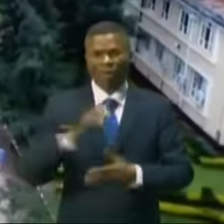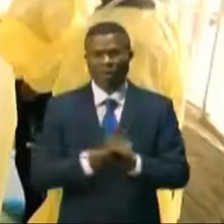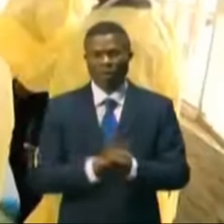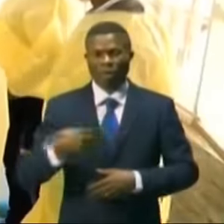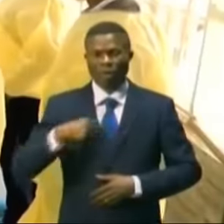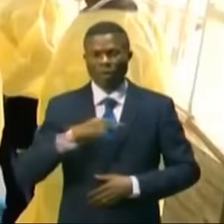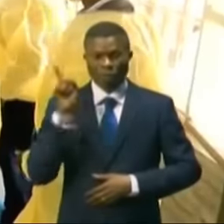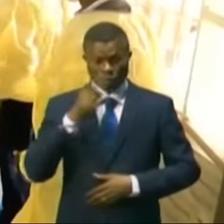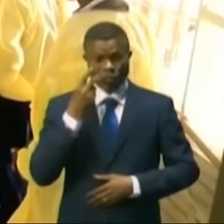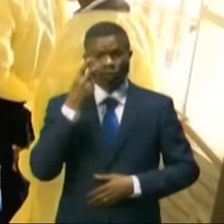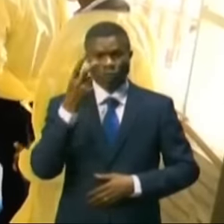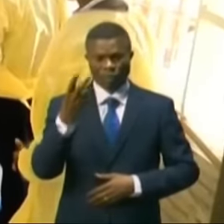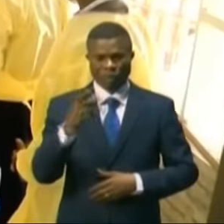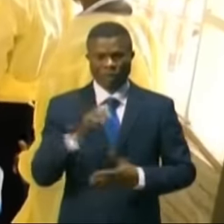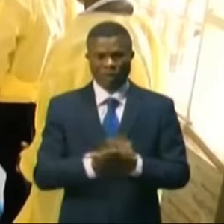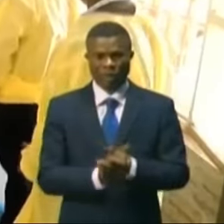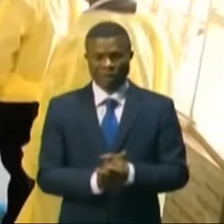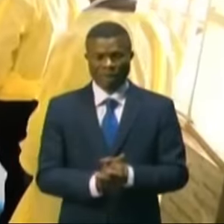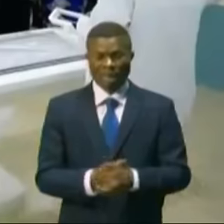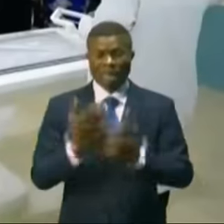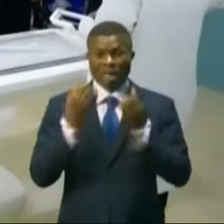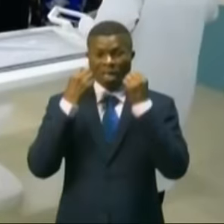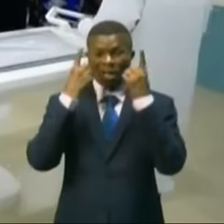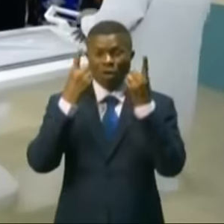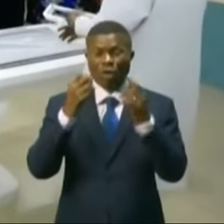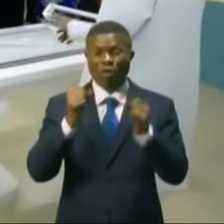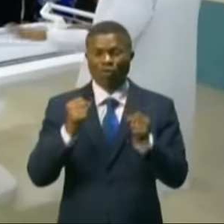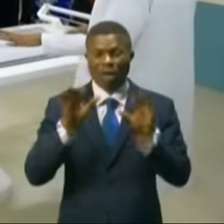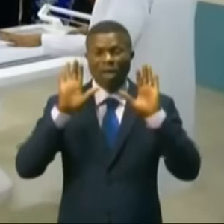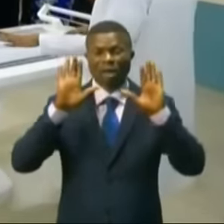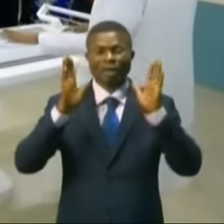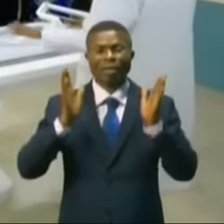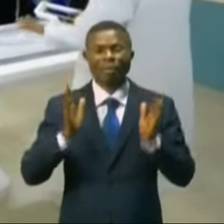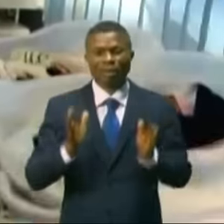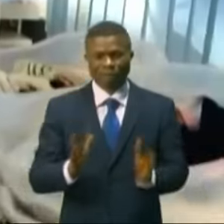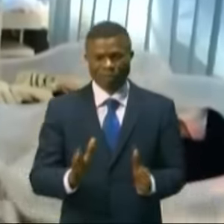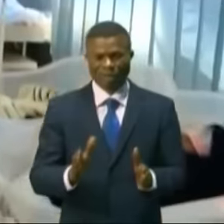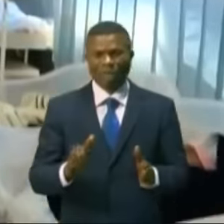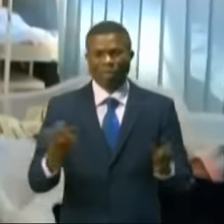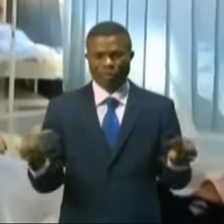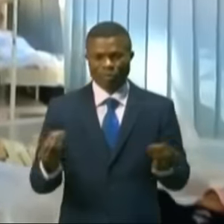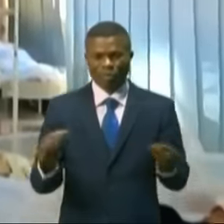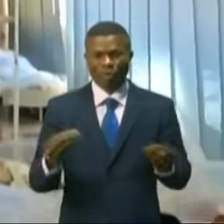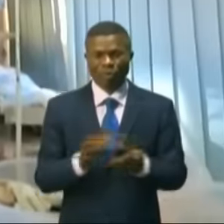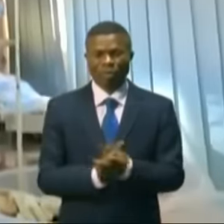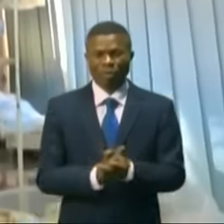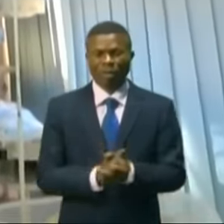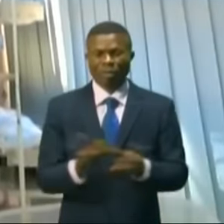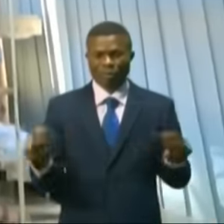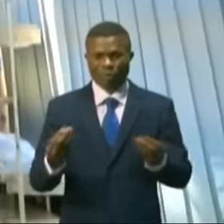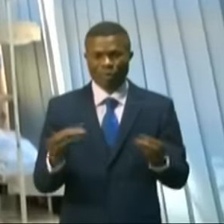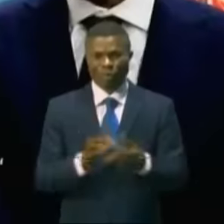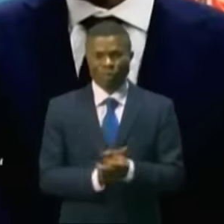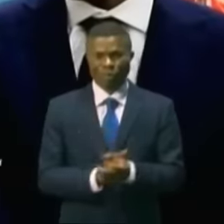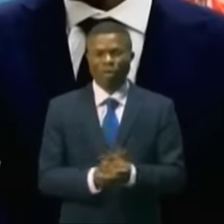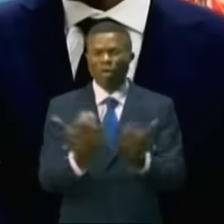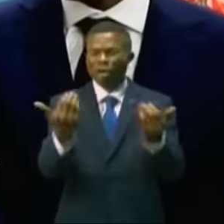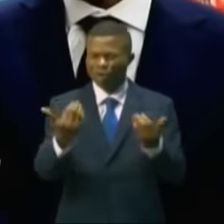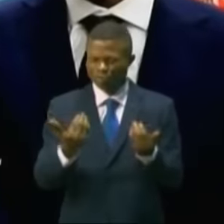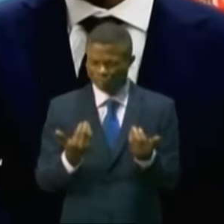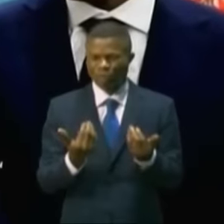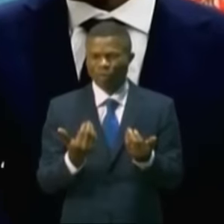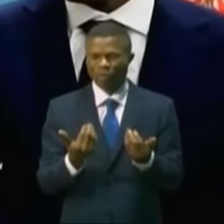venons de voir des merveilles. Des merveilles en fait dues à